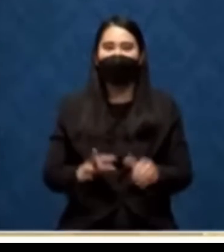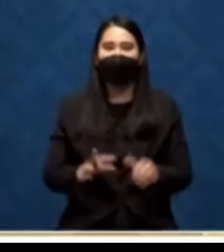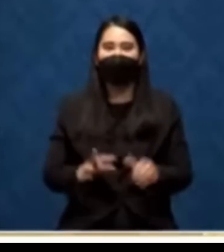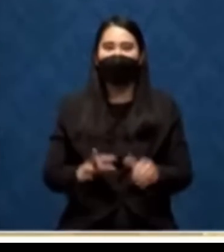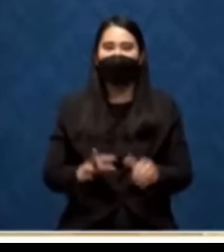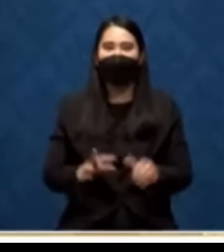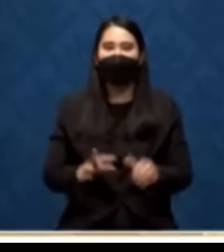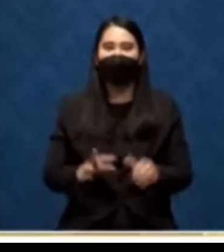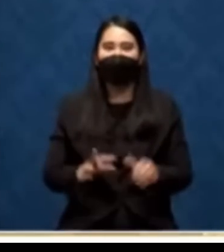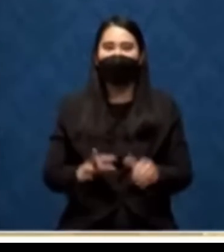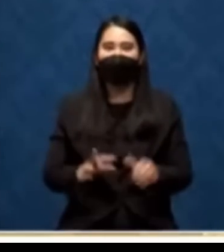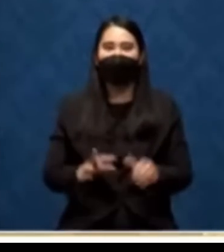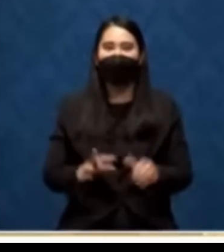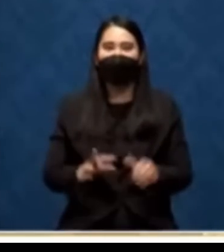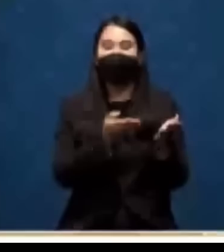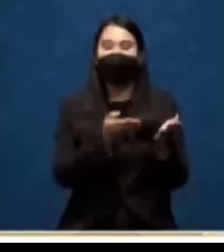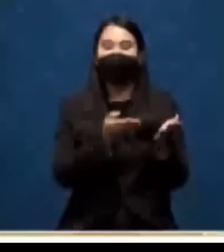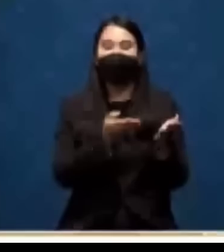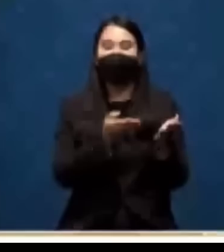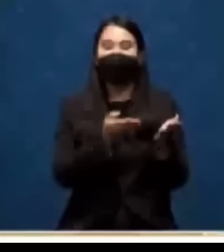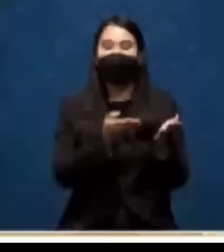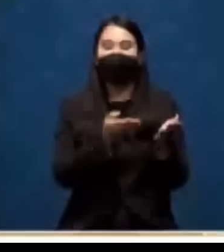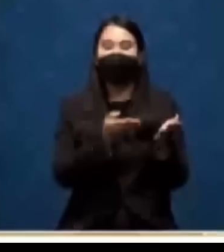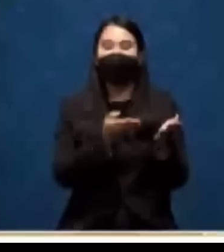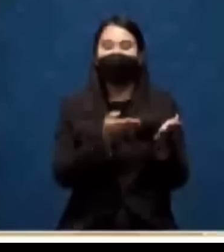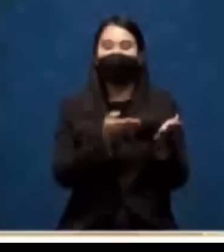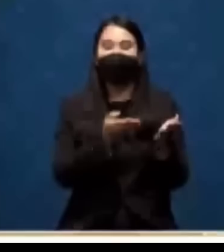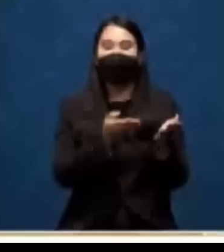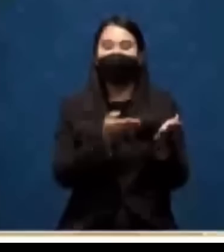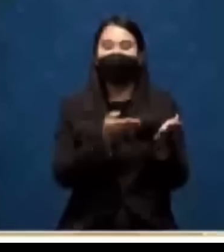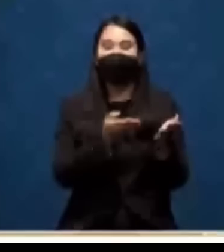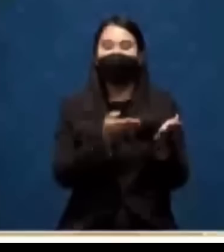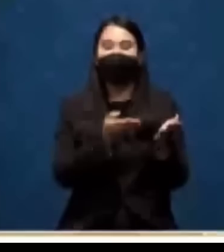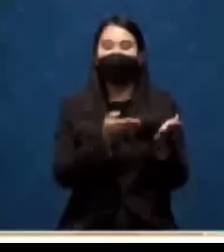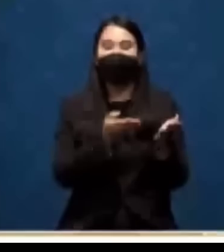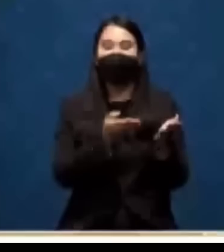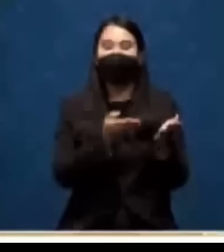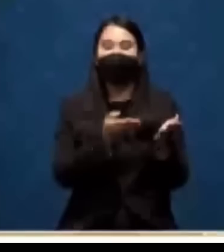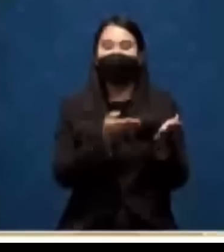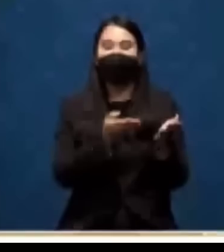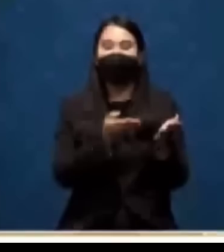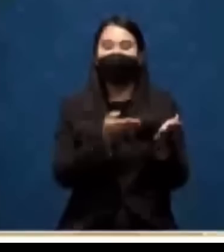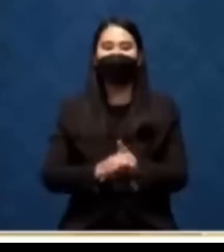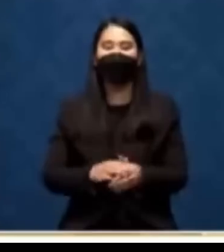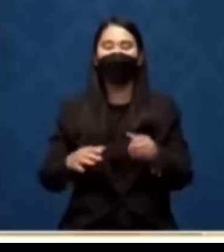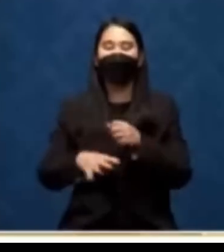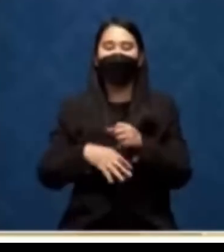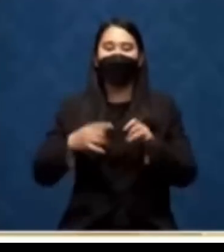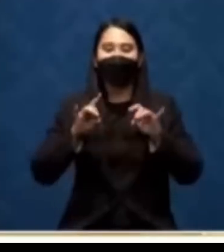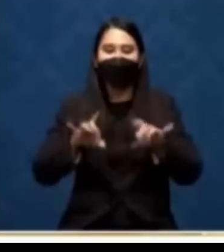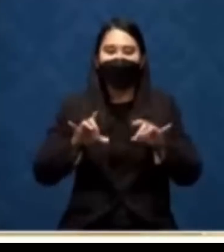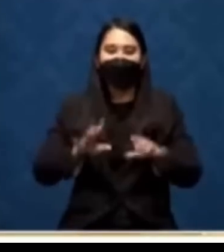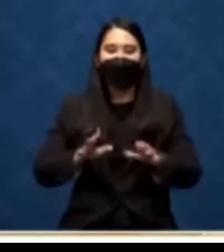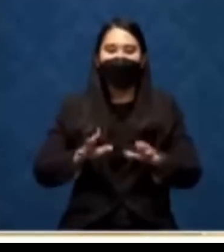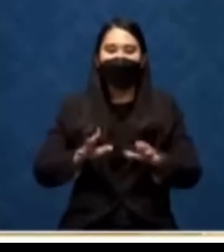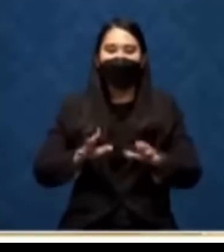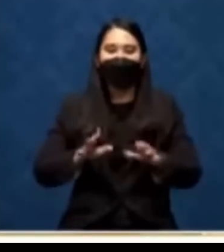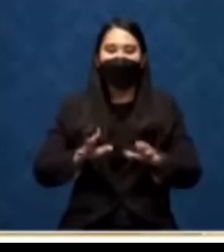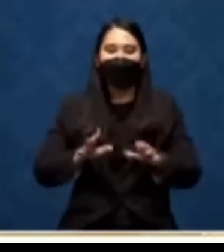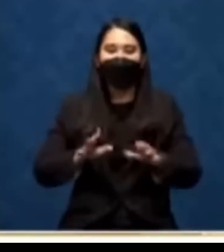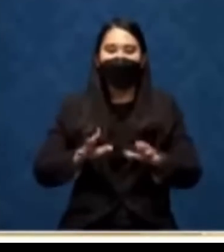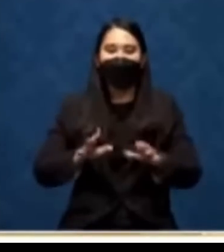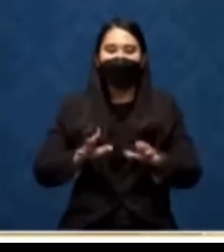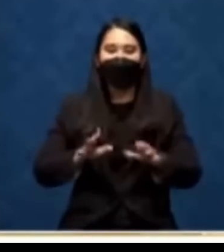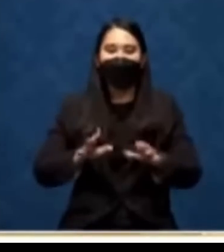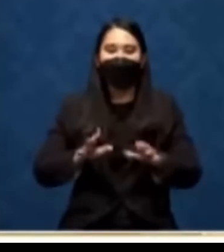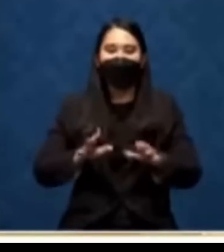านรับโจรให้เข้ามาปล้นประเทศของเรากระทำย่ำยีขืนใจพี่น้องประชาชนในบ้านหลัง